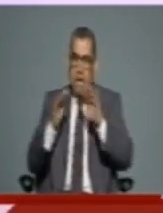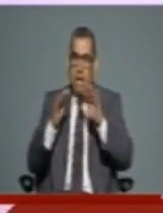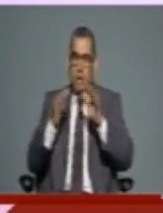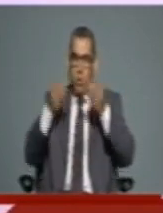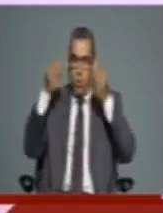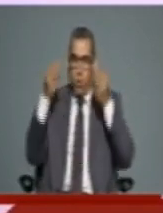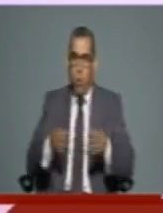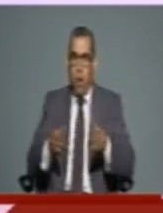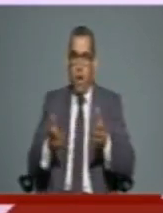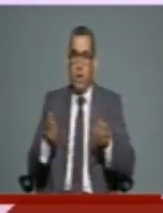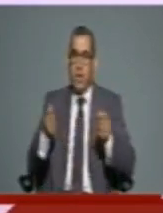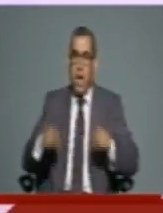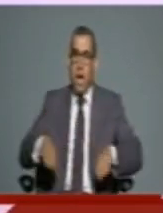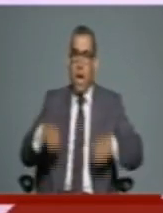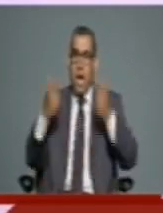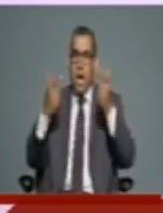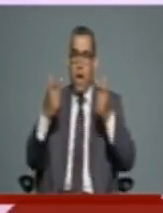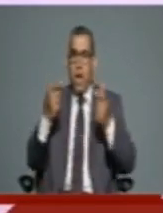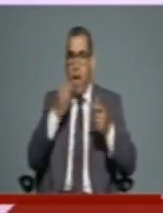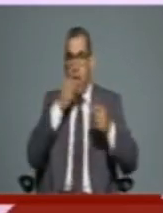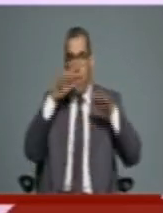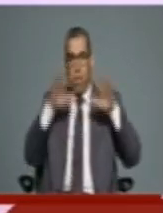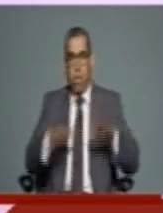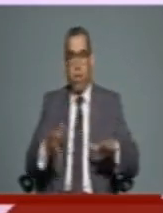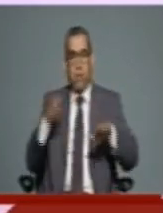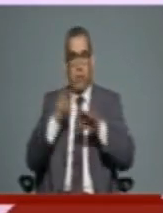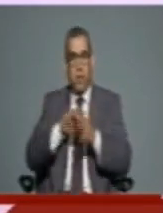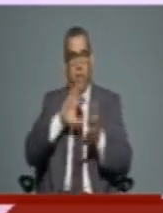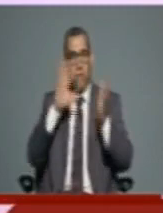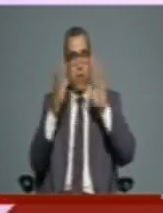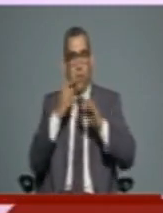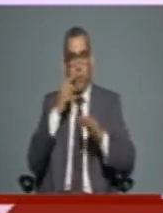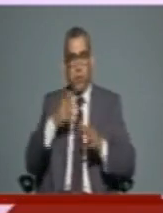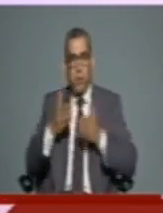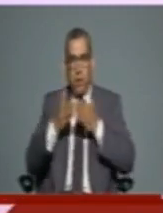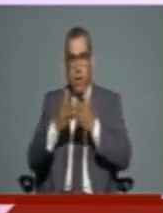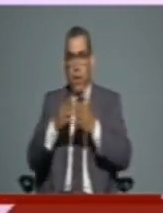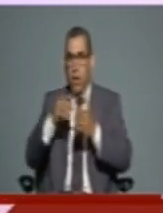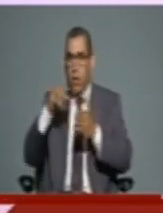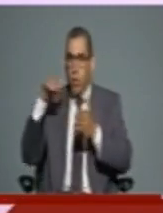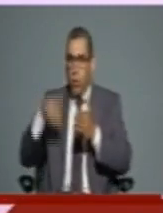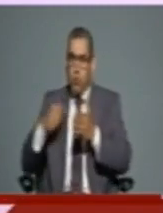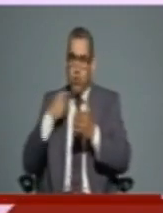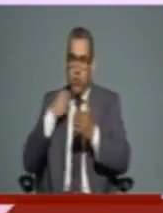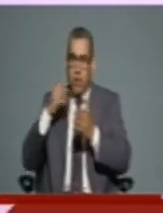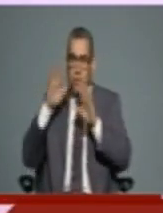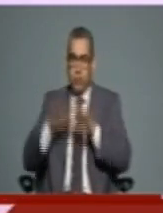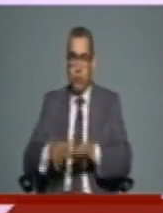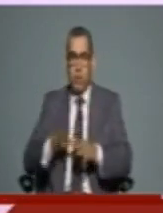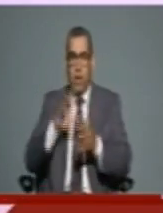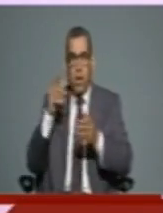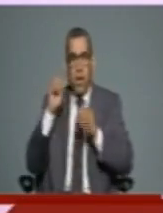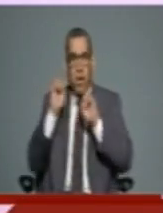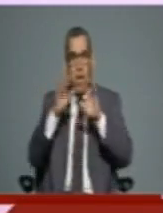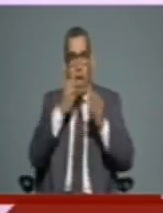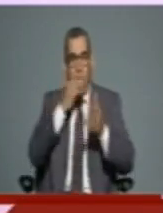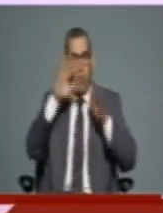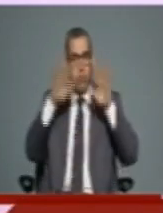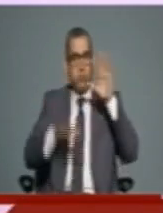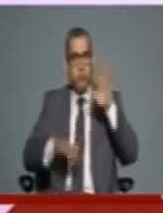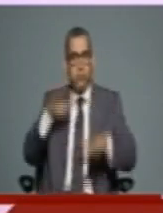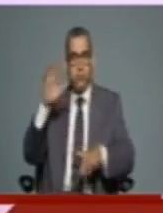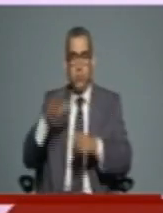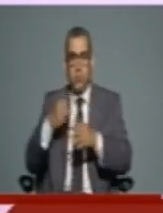ثم أثرت على كافة خطوط الملاحة وكافة المعروض، فزادت